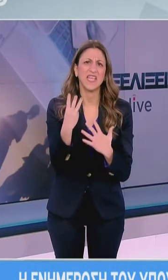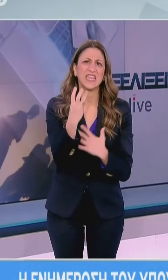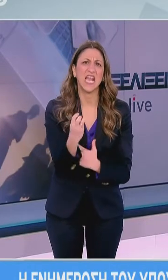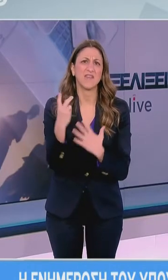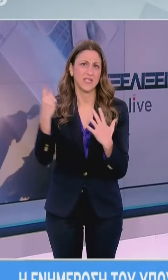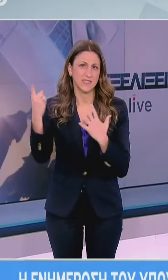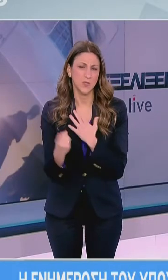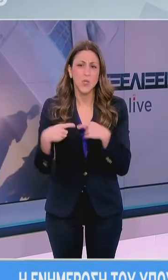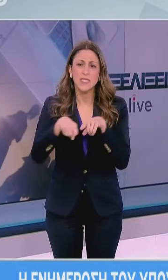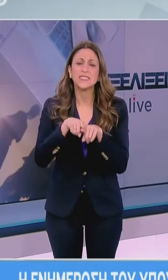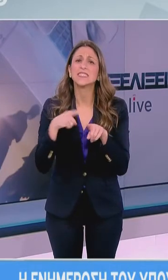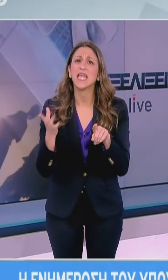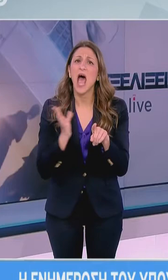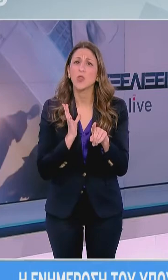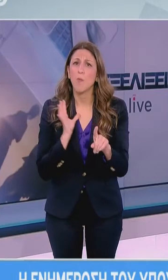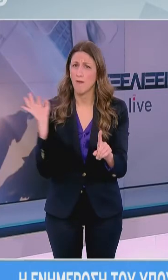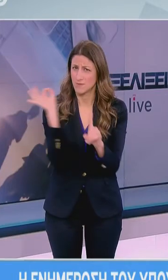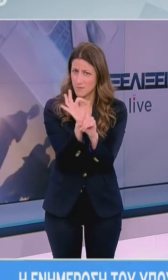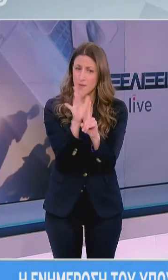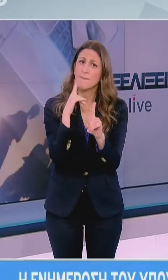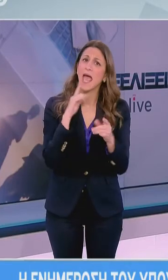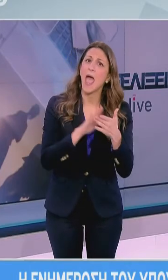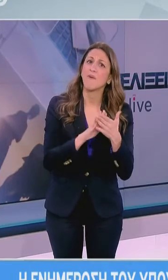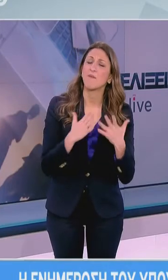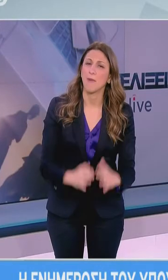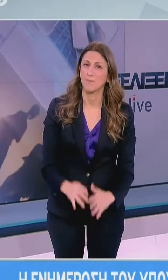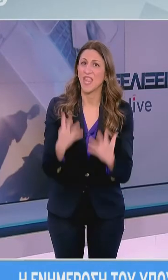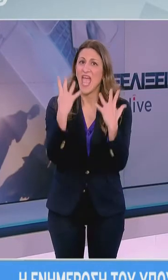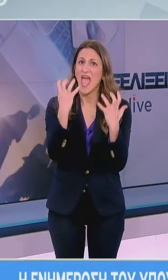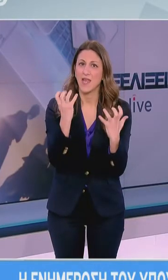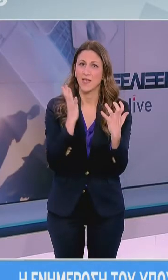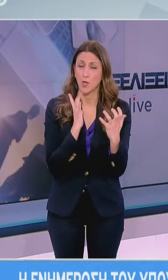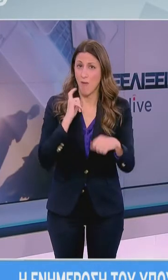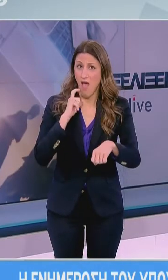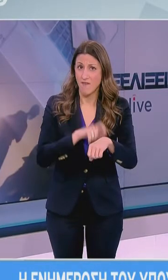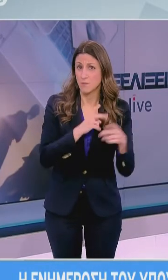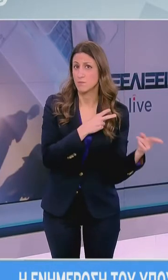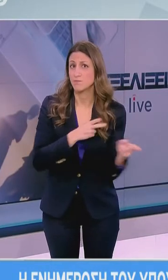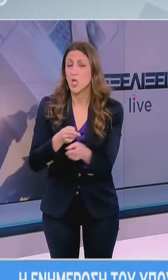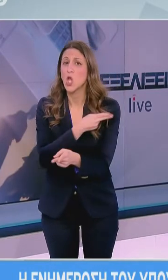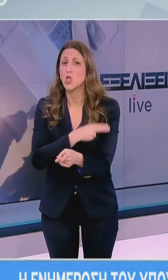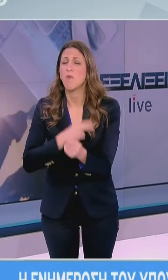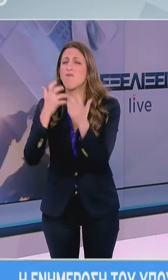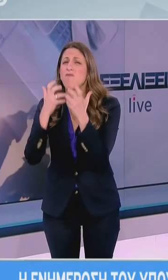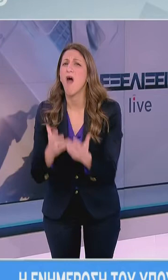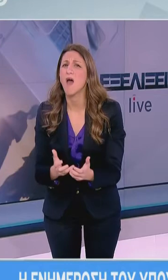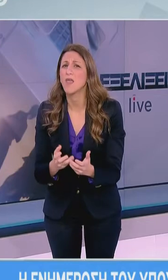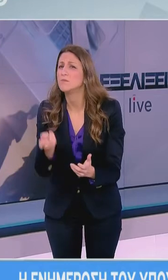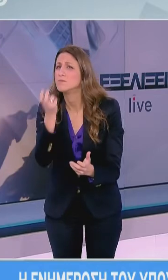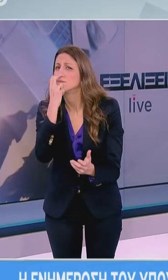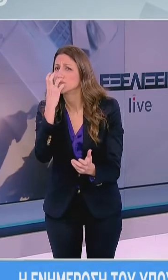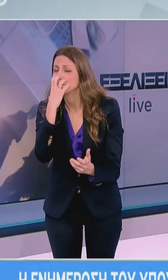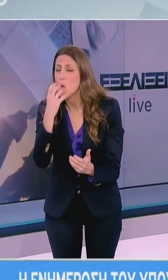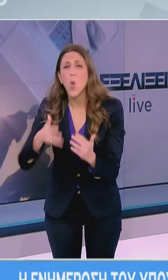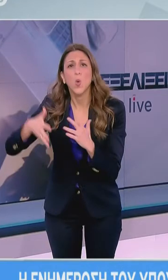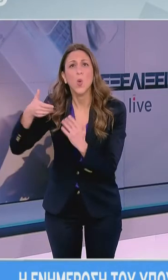37,1% είναι σχετιζόμενα με ήδη γνωστό κρούσμα. 90 συμπολίτες μας νοσηλεύονται διασωληνωμένοι. Η διάμεση ηλικία τους